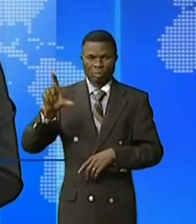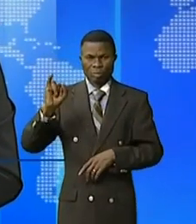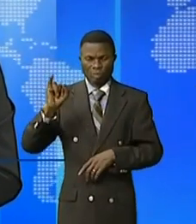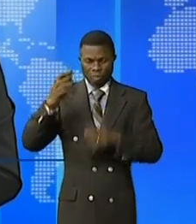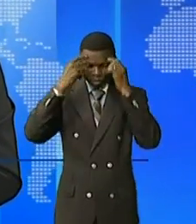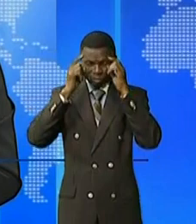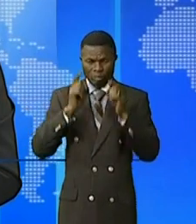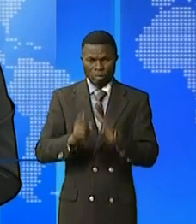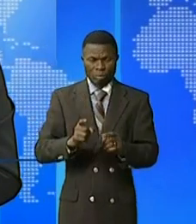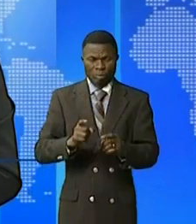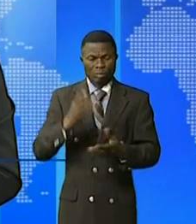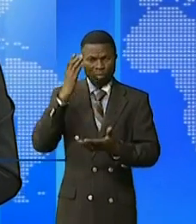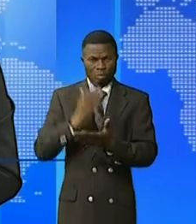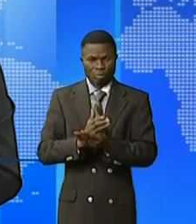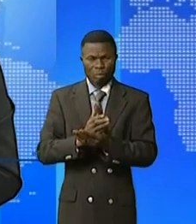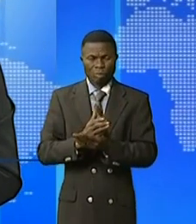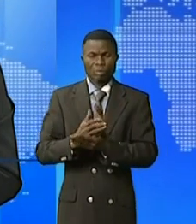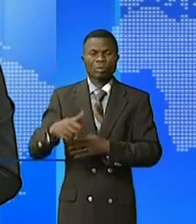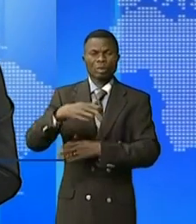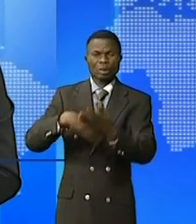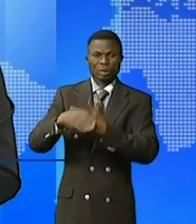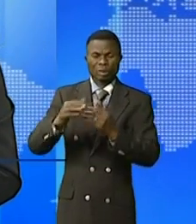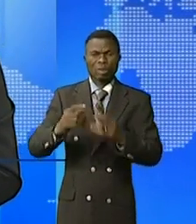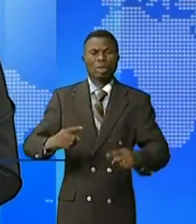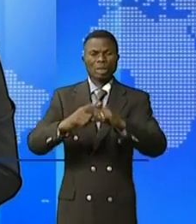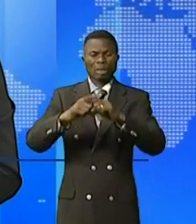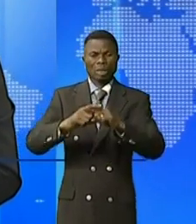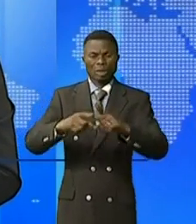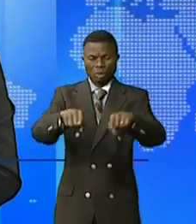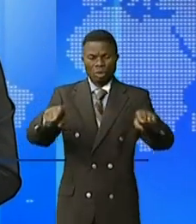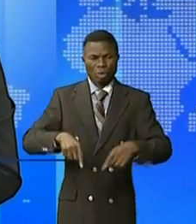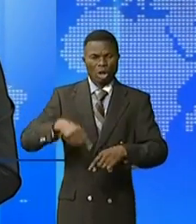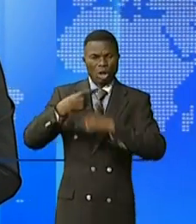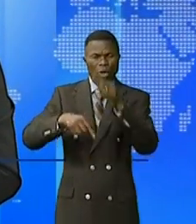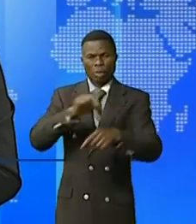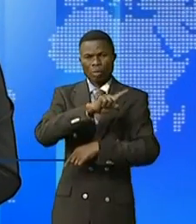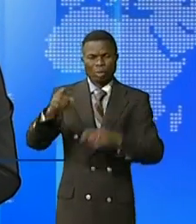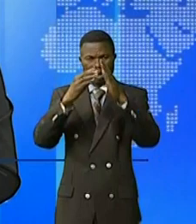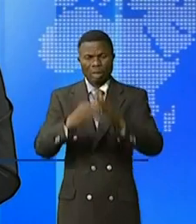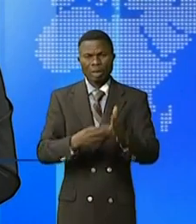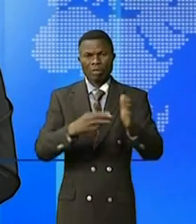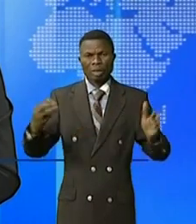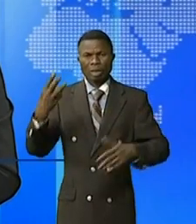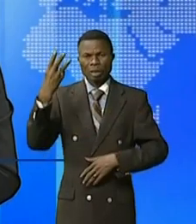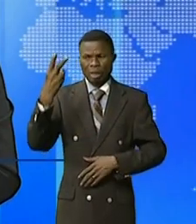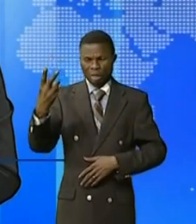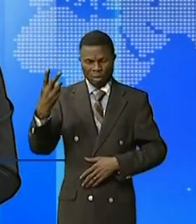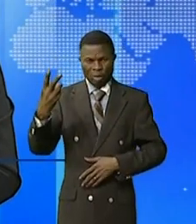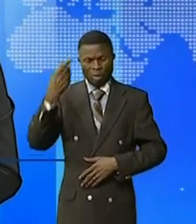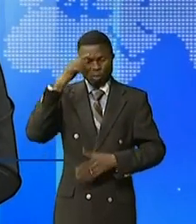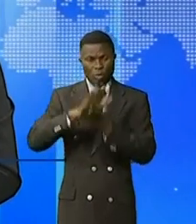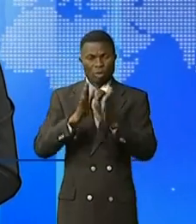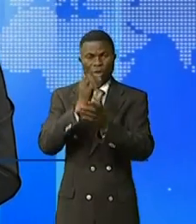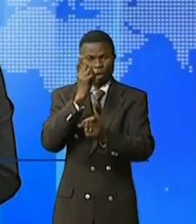décidé de fumer le calumet de la paix après un conflit foncier qui les opposait depuis 1982. Et pour matérialiser cela,